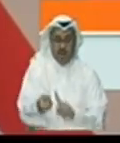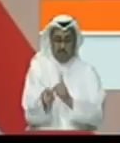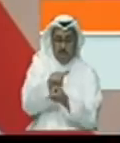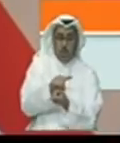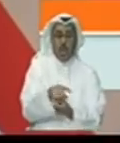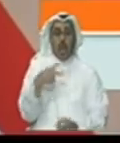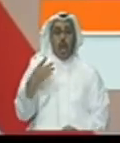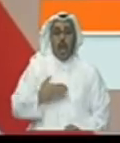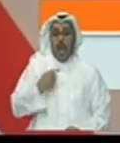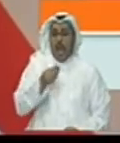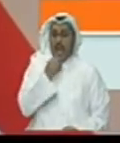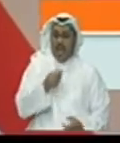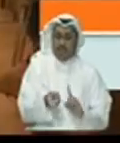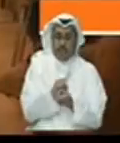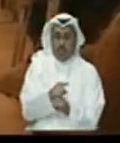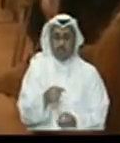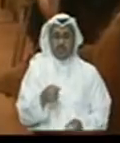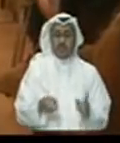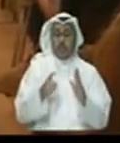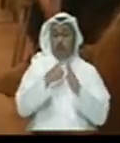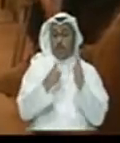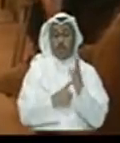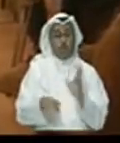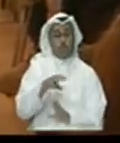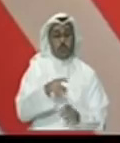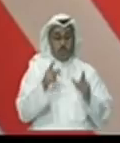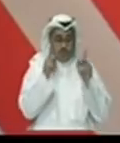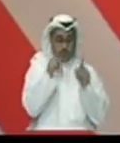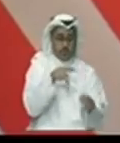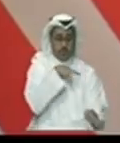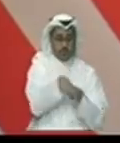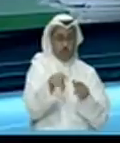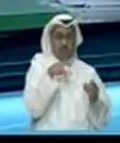المشروعة يهدد من سلامة وأمن النظام المالي الدولي.